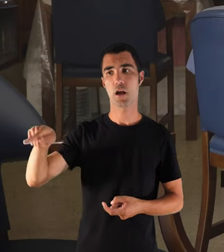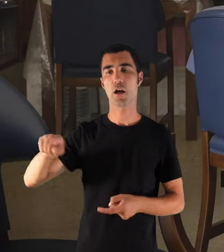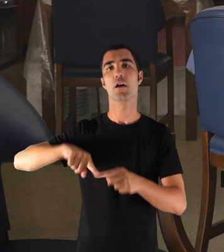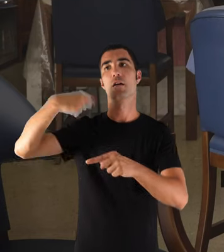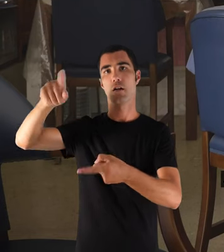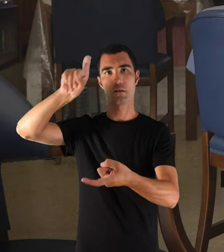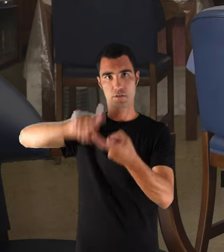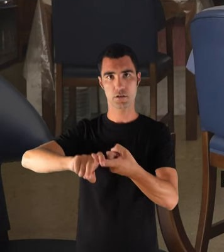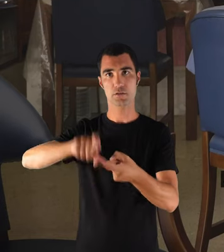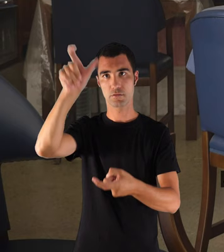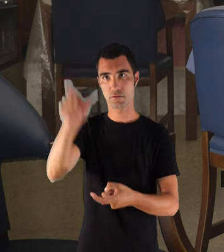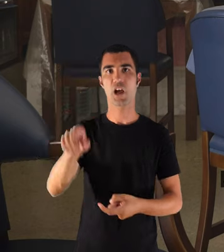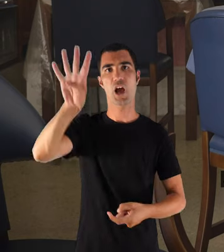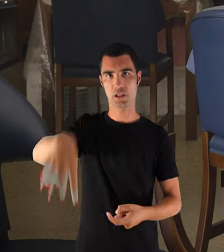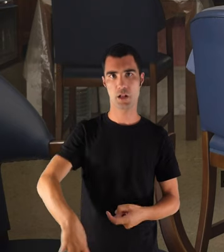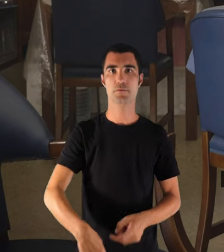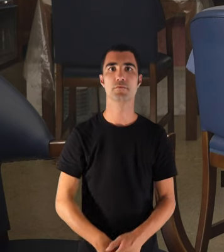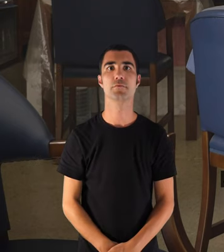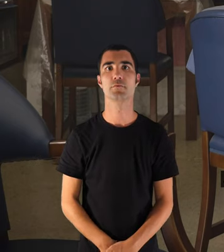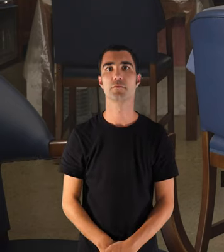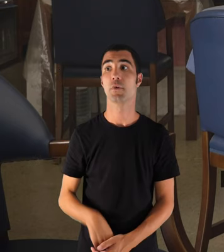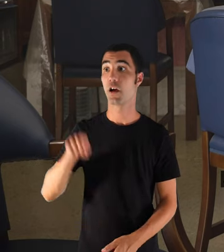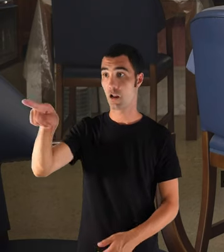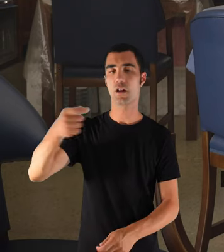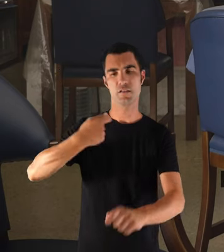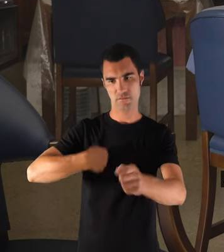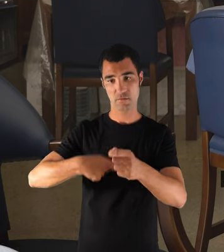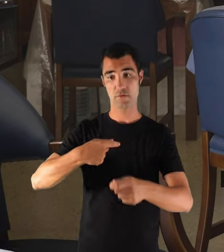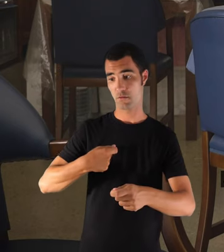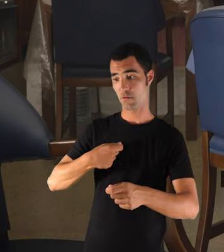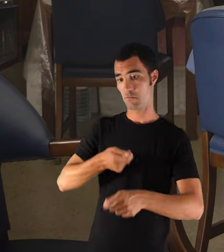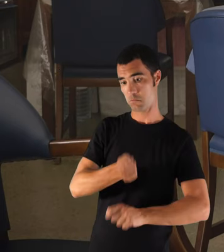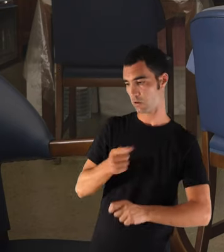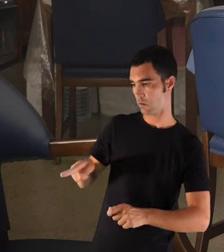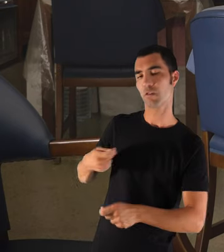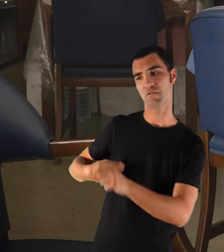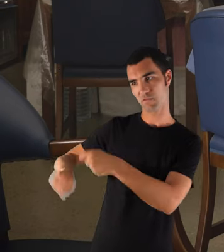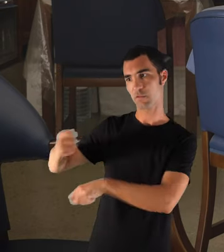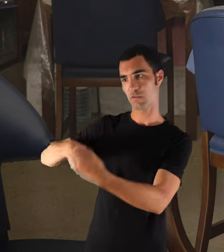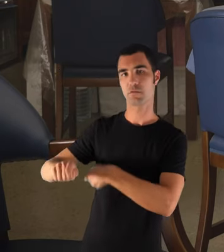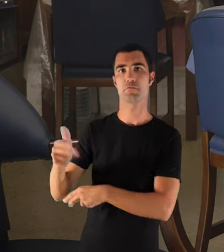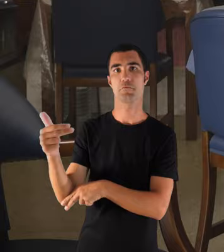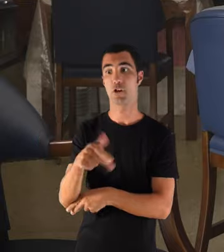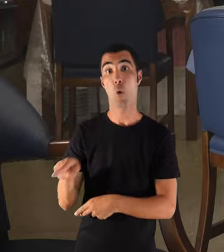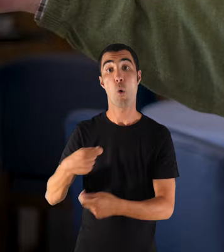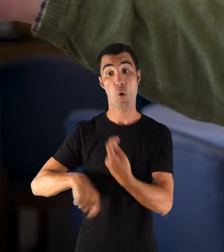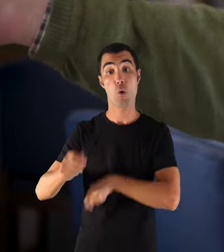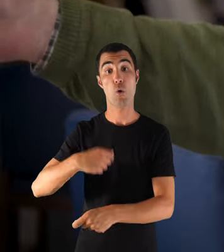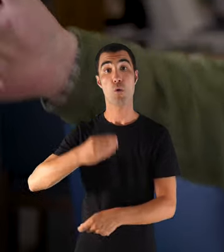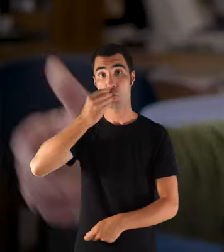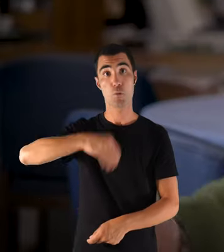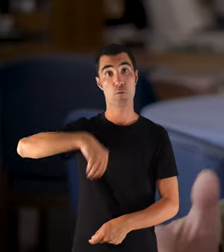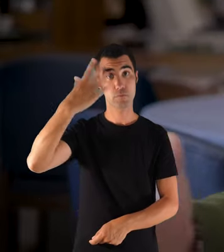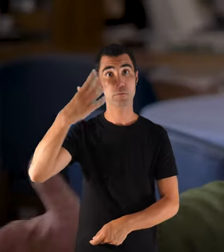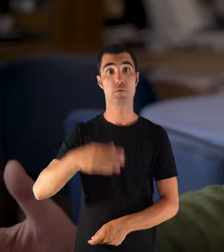amb un català, i mos venia el peix. I era una bona venedora. Tramvia